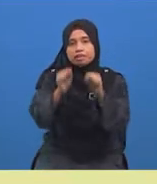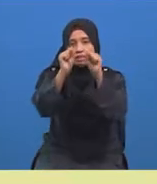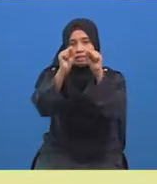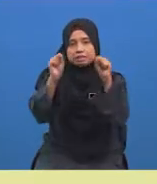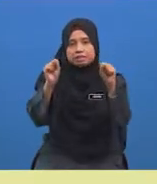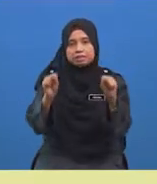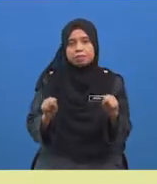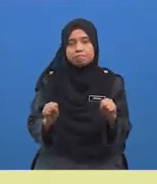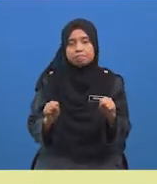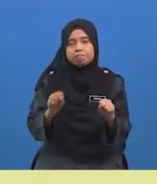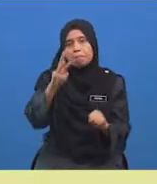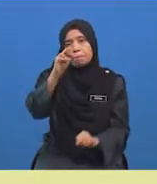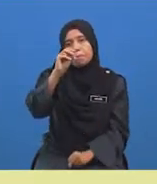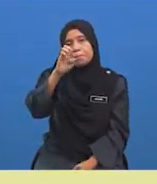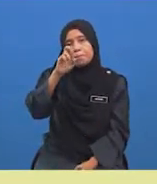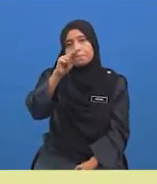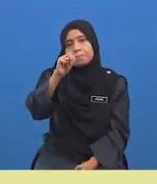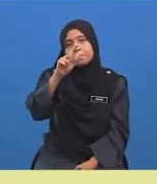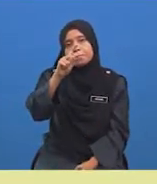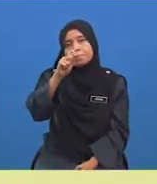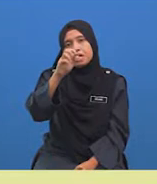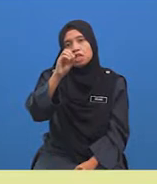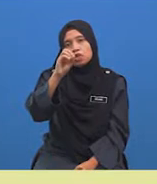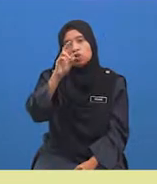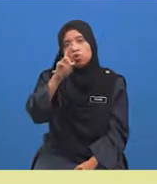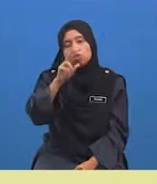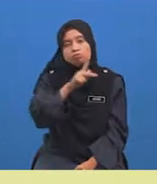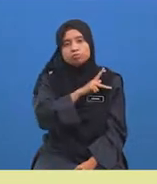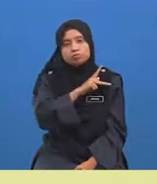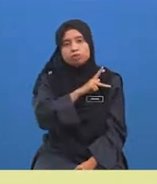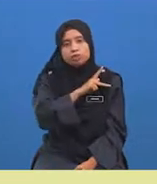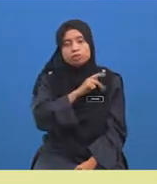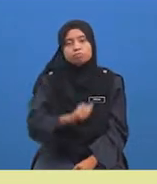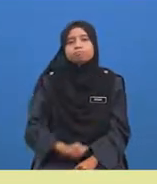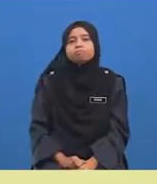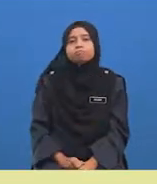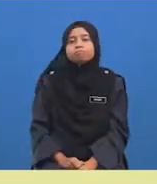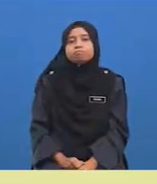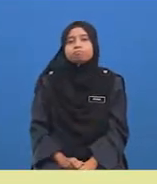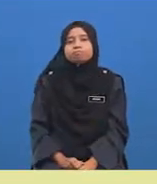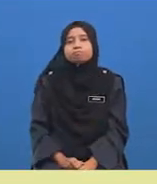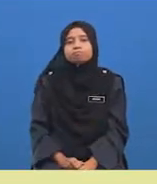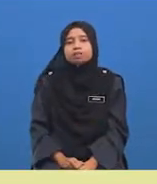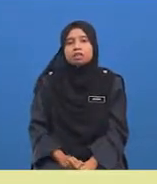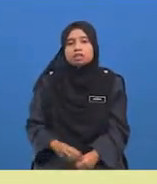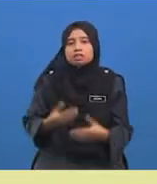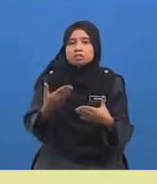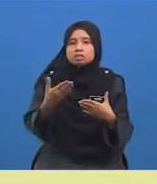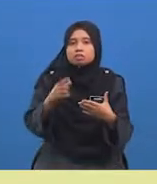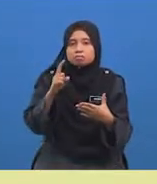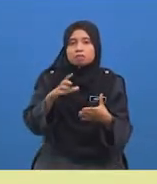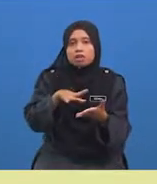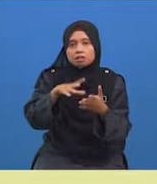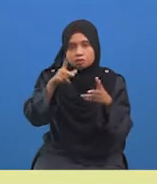Seterusnya, kaedah yang keempat adalah mewujudkan sistem mentor. Ya, sudah semestinya pelajar